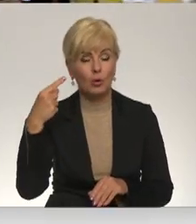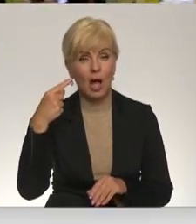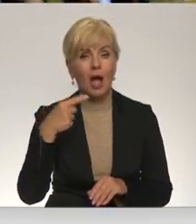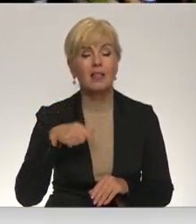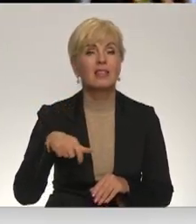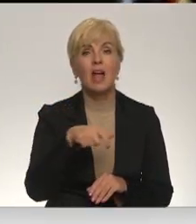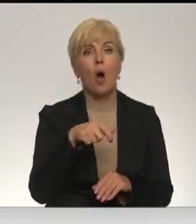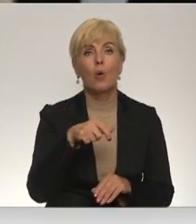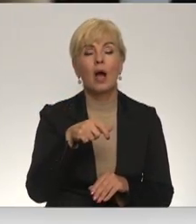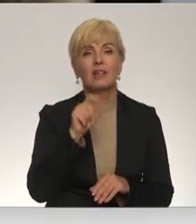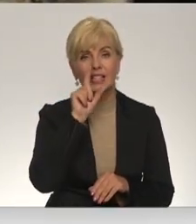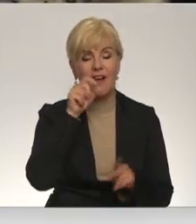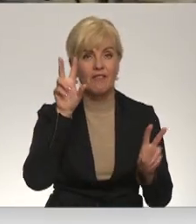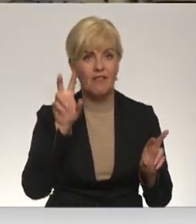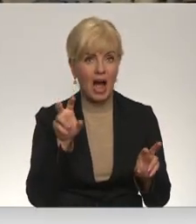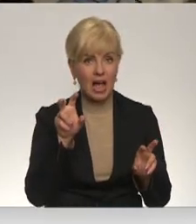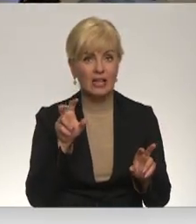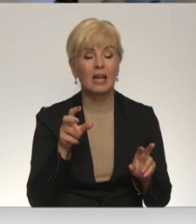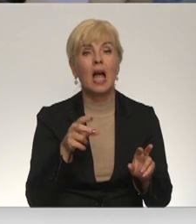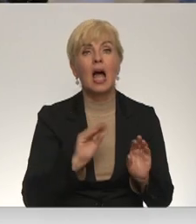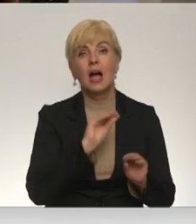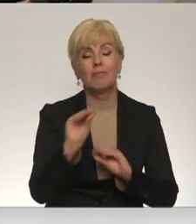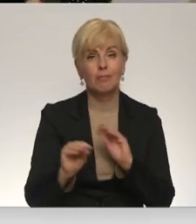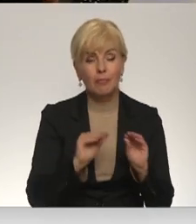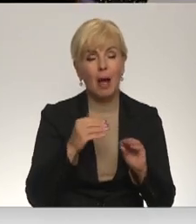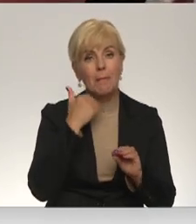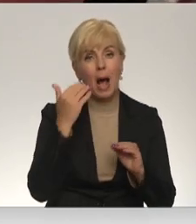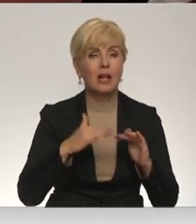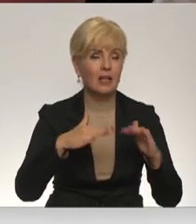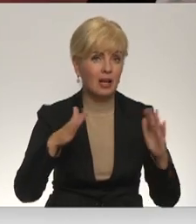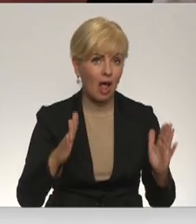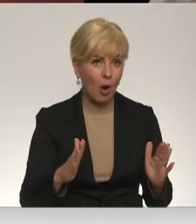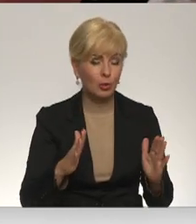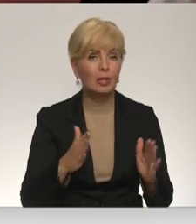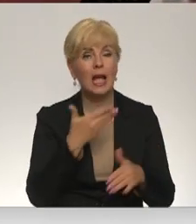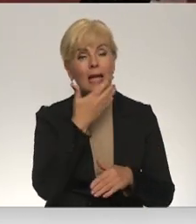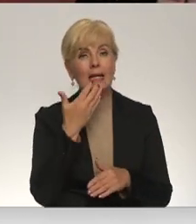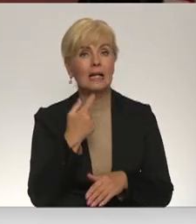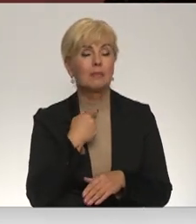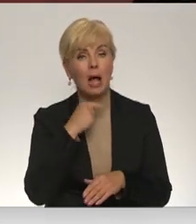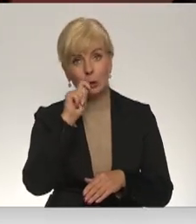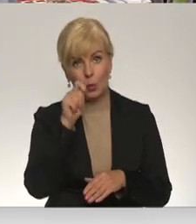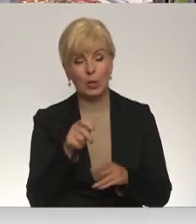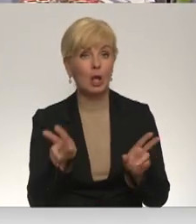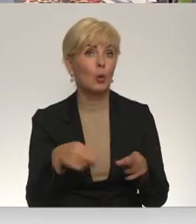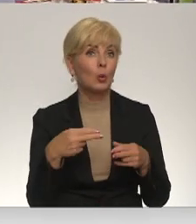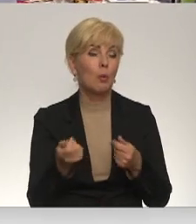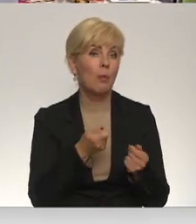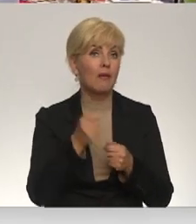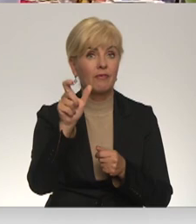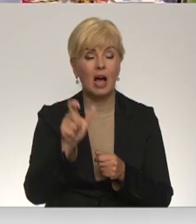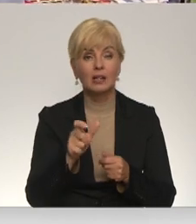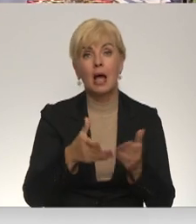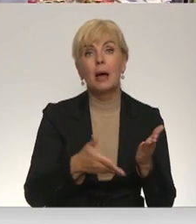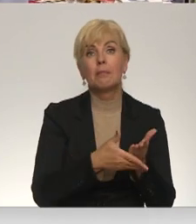nama zālē jau laicīgi tika klāti baltie galdauti un iesildītas balsis, Ukraiņu kluba vadītājam